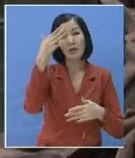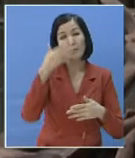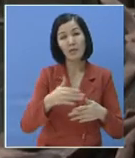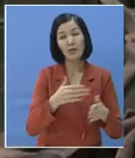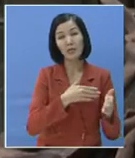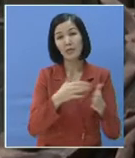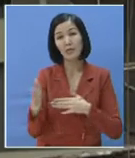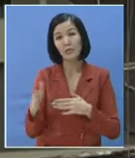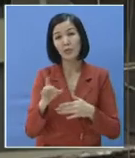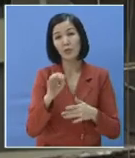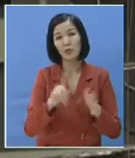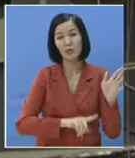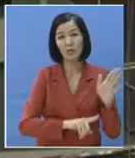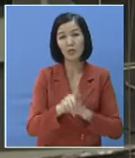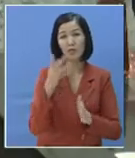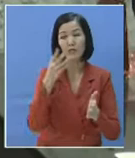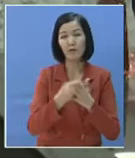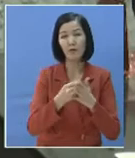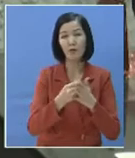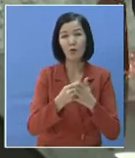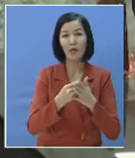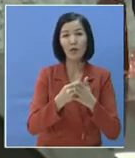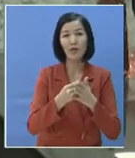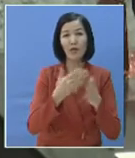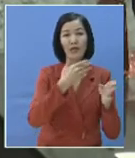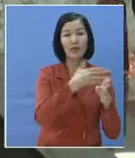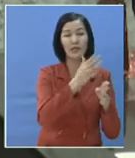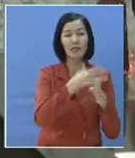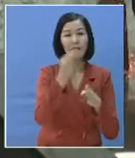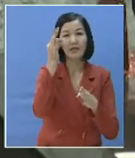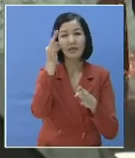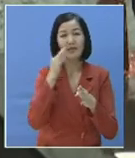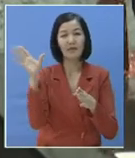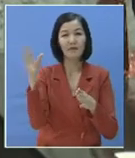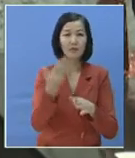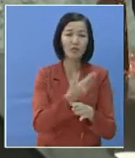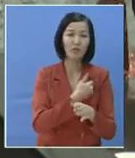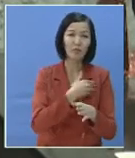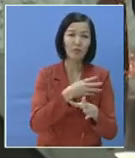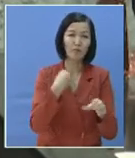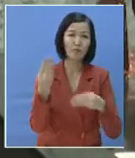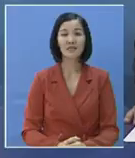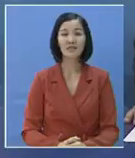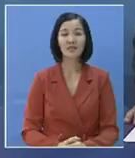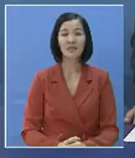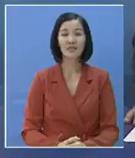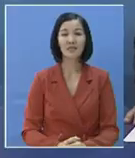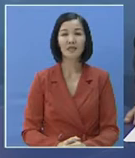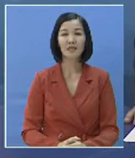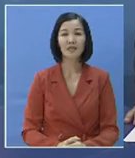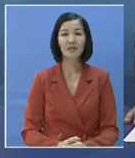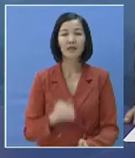стену, Роджер начнет рушить свое создание и раздавать сладкие осколки всем желающим.